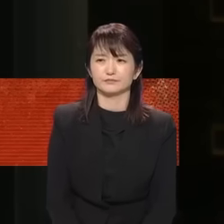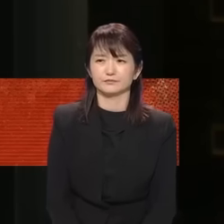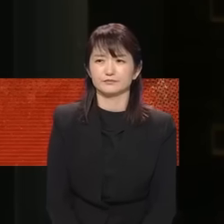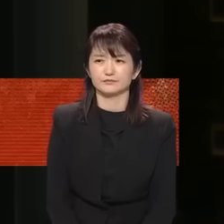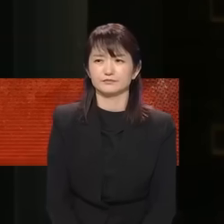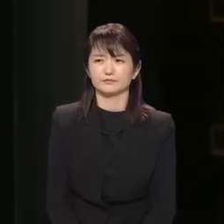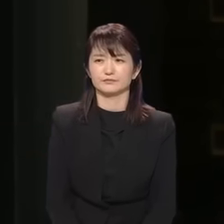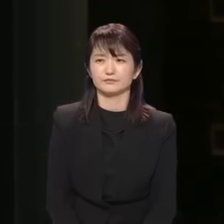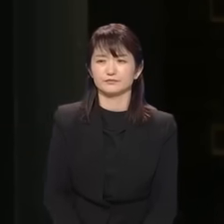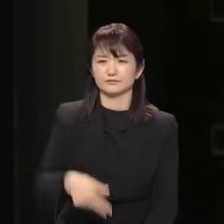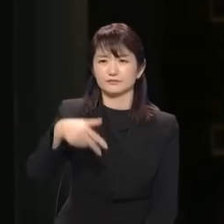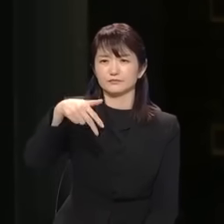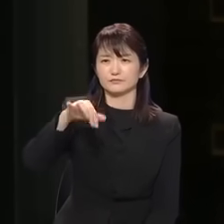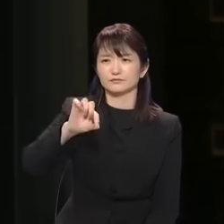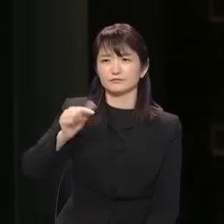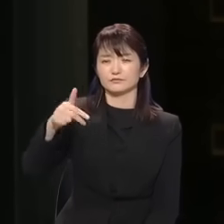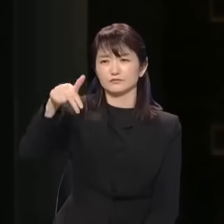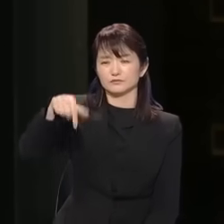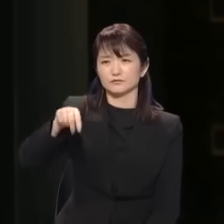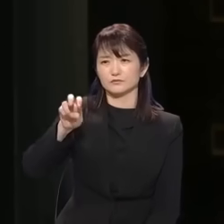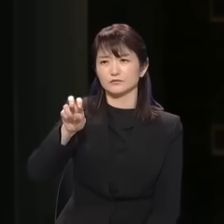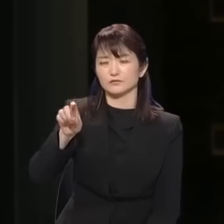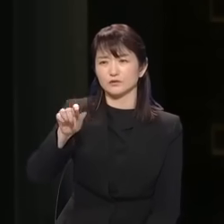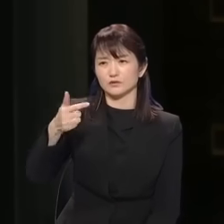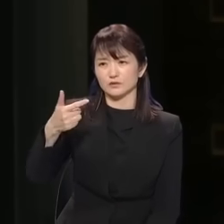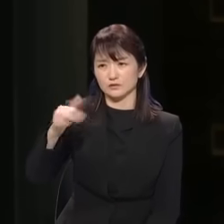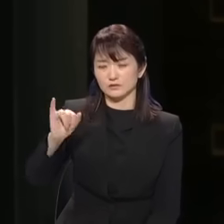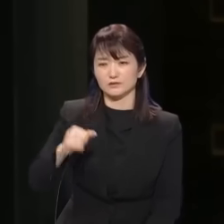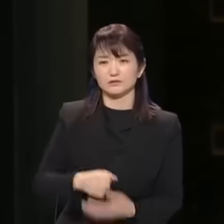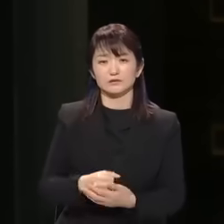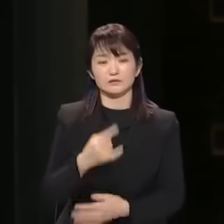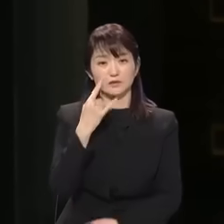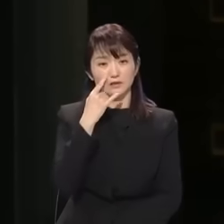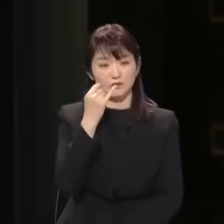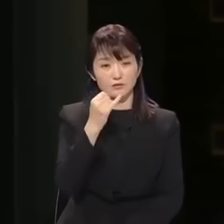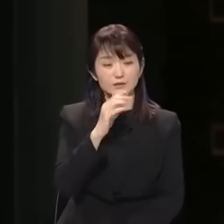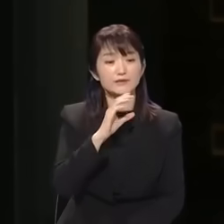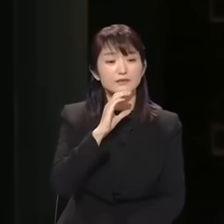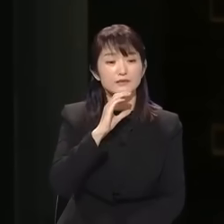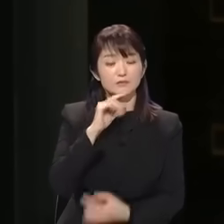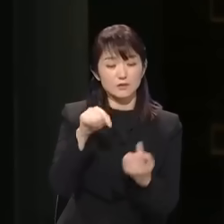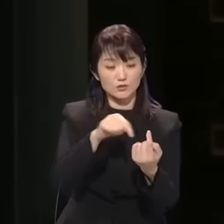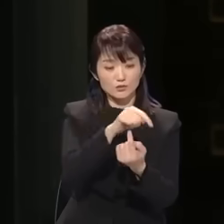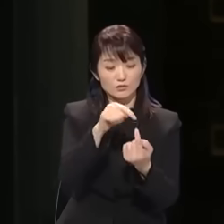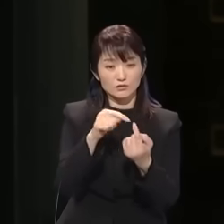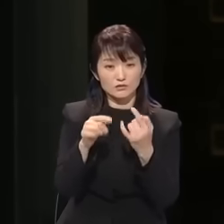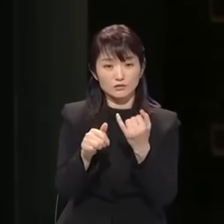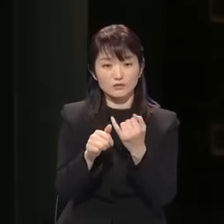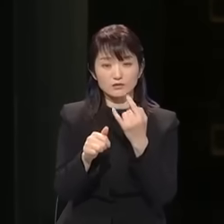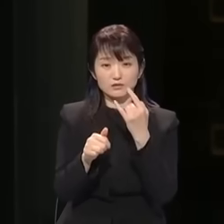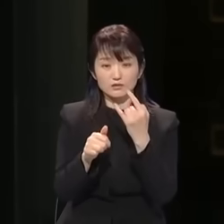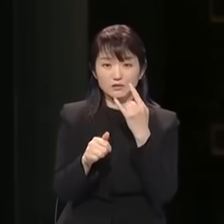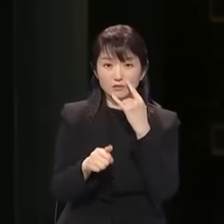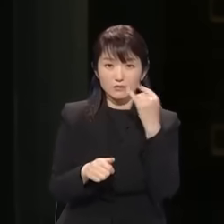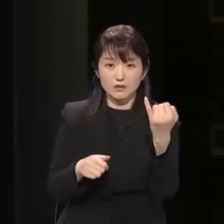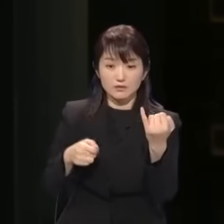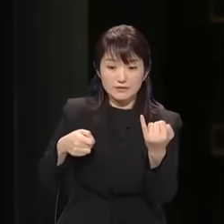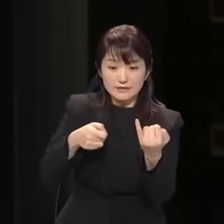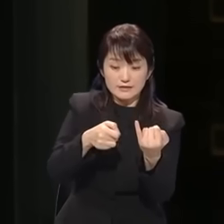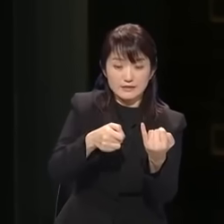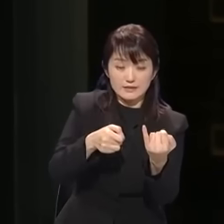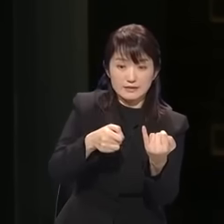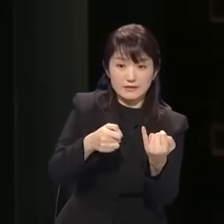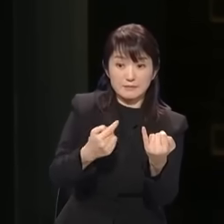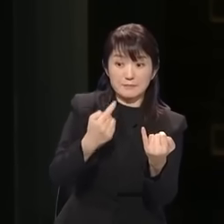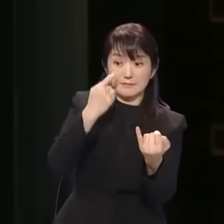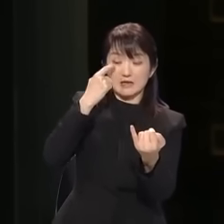진주몬이라는 뭐 스트리머도 있었잖아요 모친이 운영하는 카페 모친을 하려다가 그게 각서 체포되고